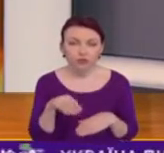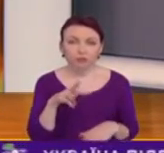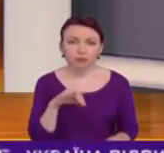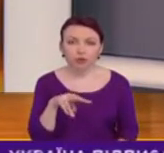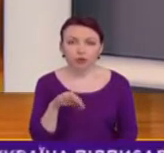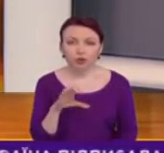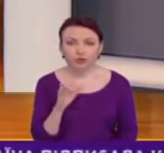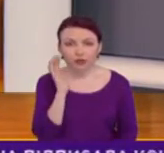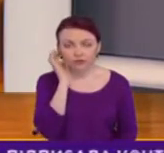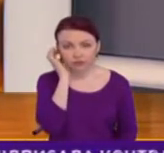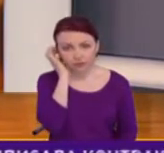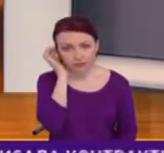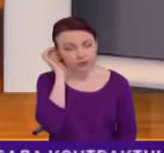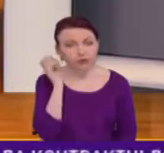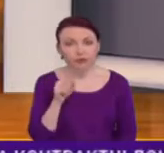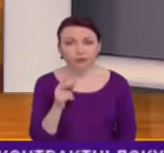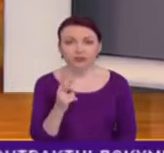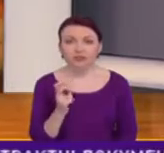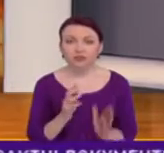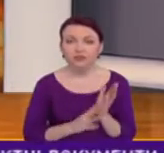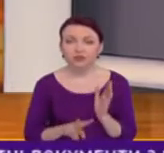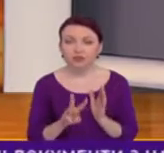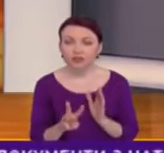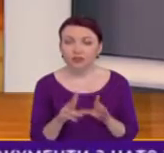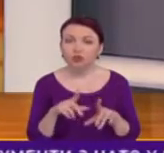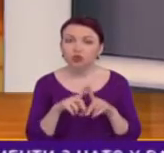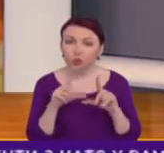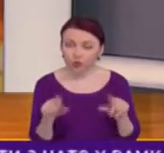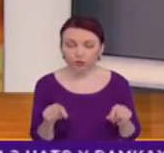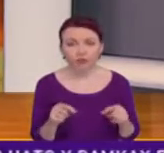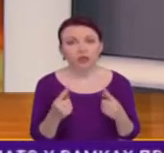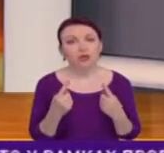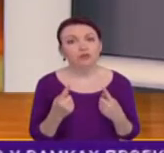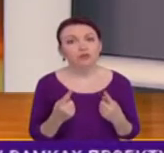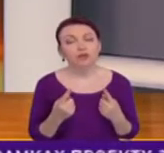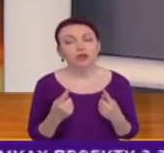Милославська і там, де 293-я школа. Там